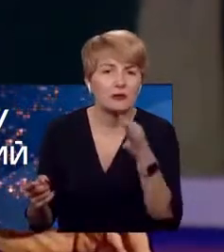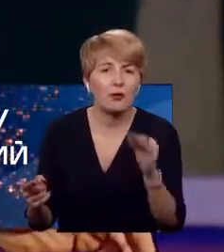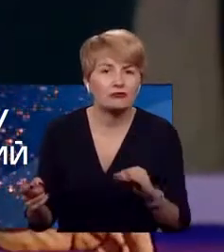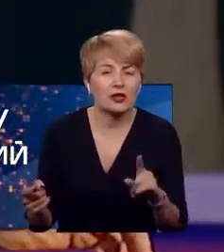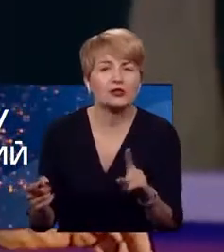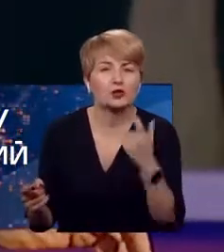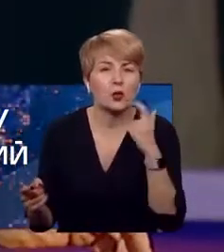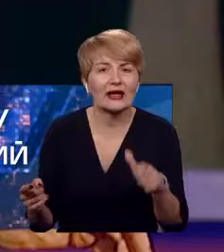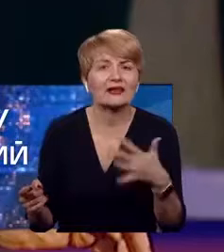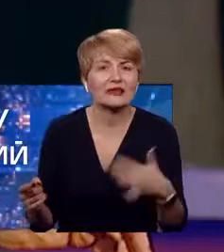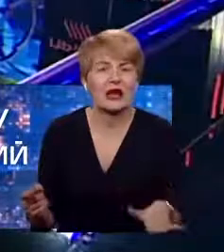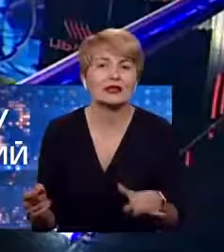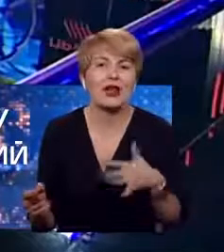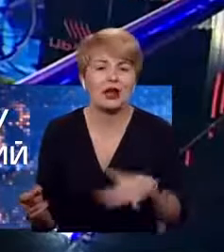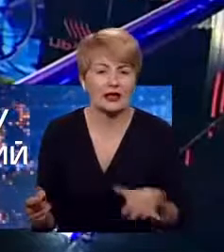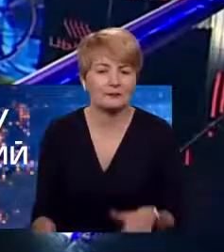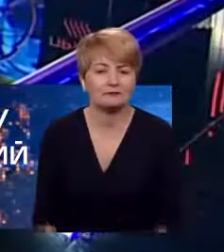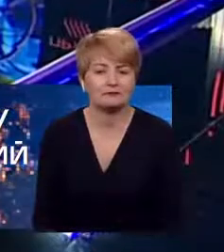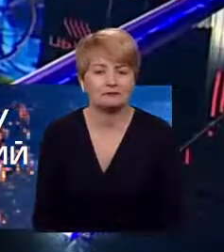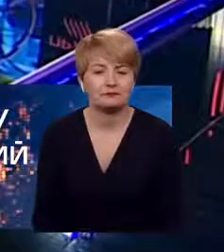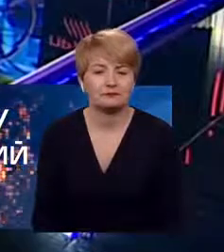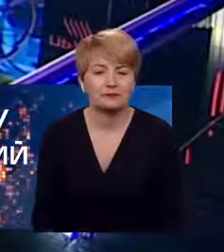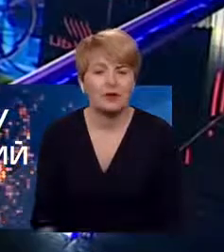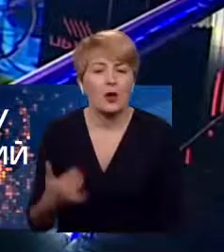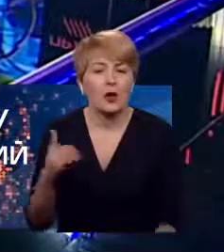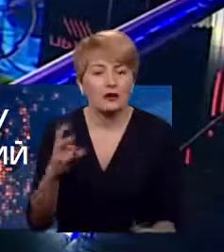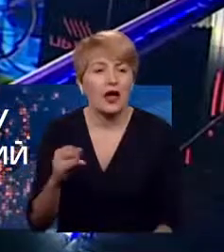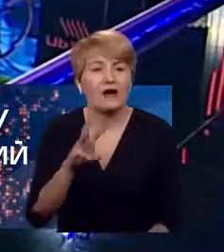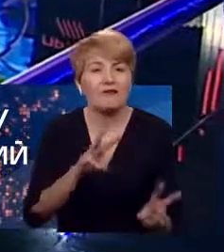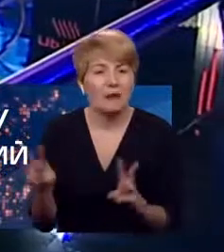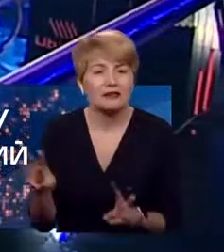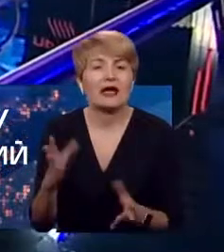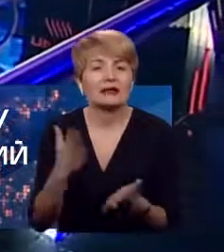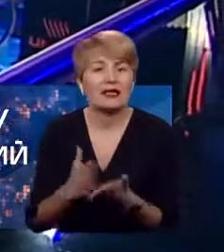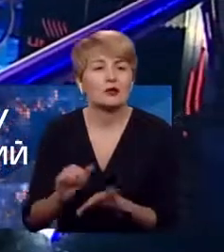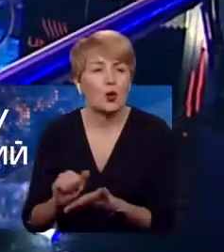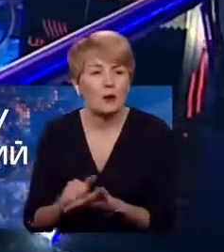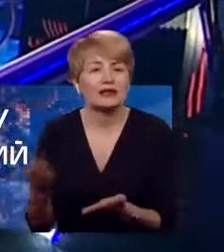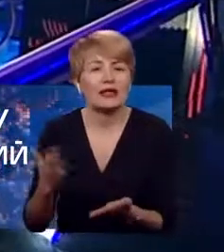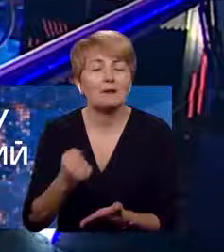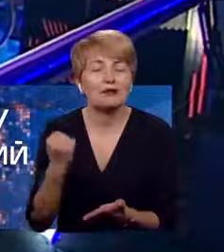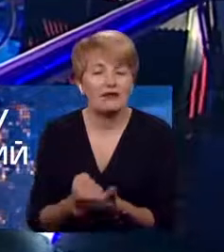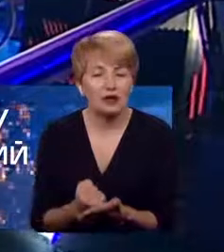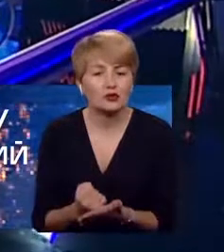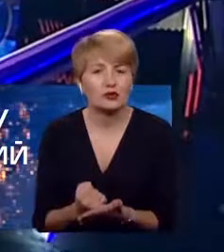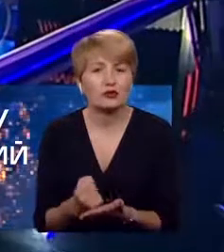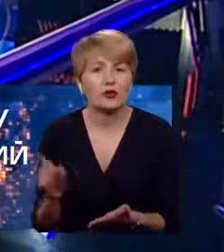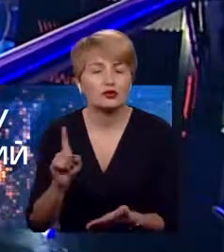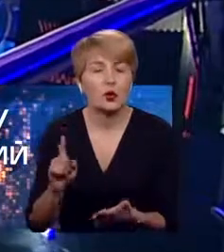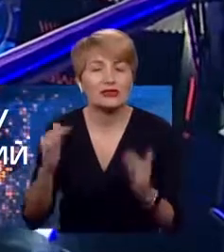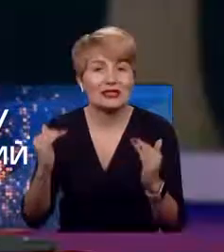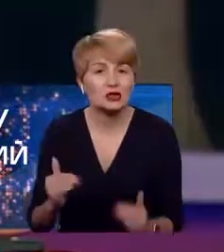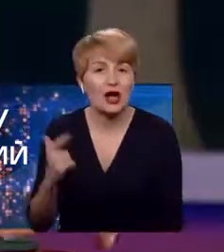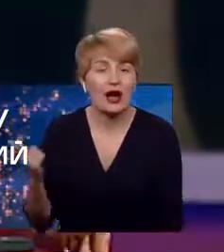Крим. На вебсайті є документи, які підтверджують, що знижка